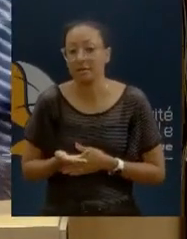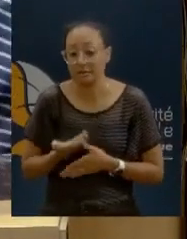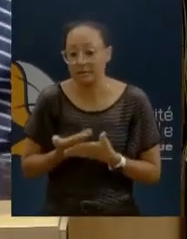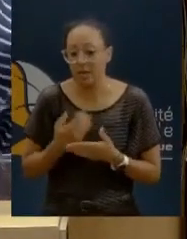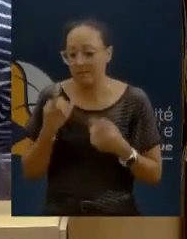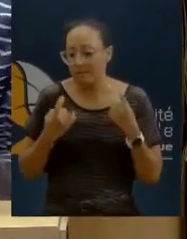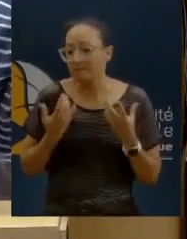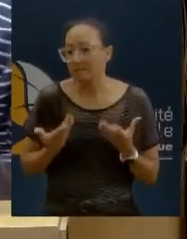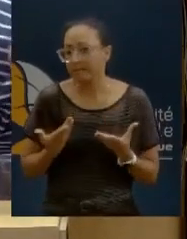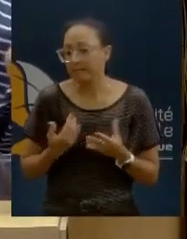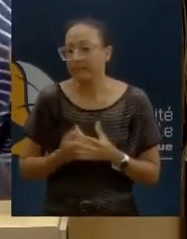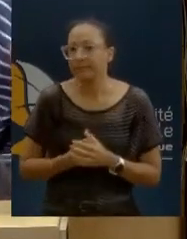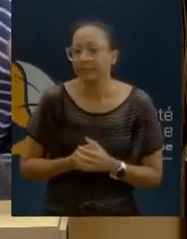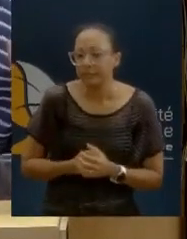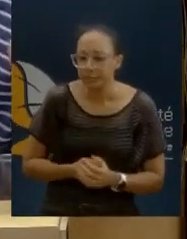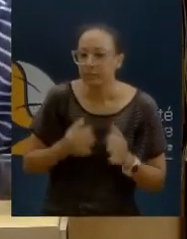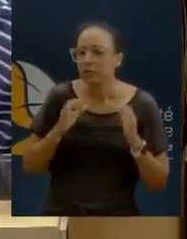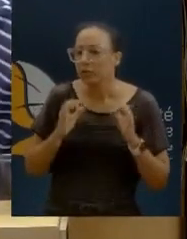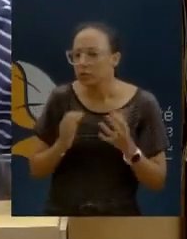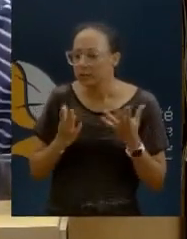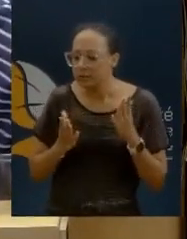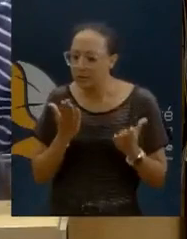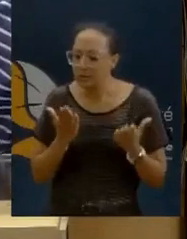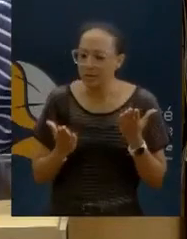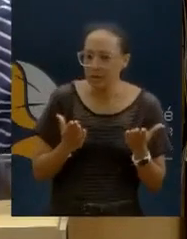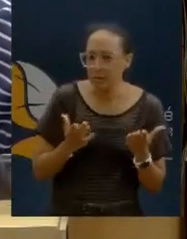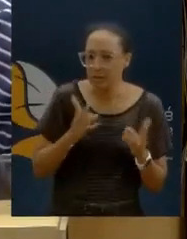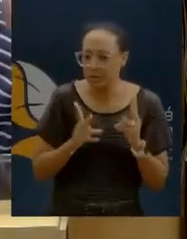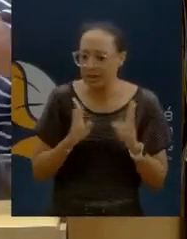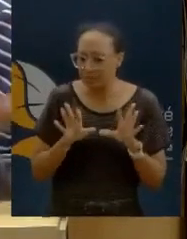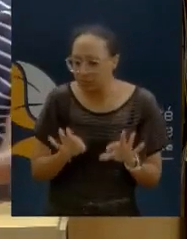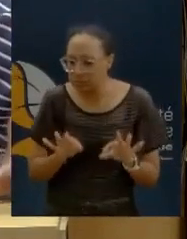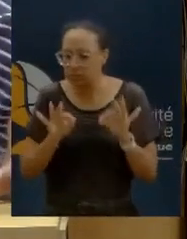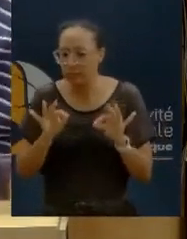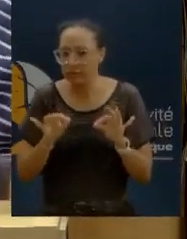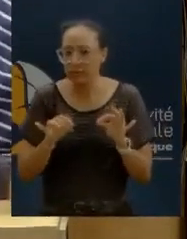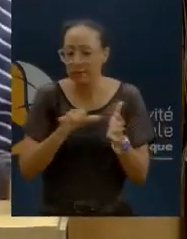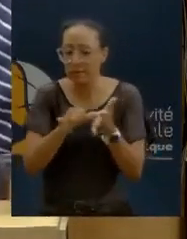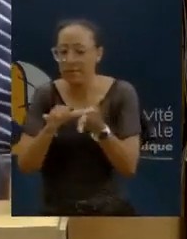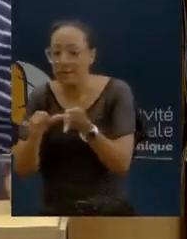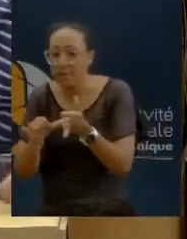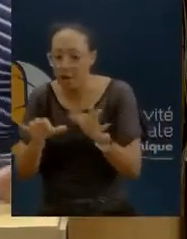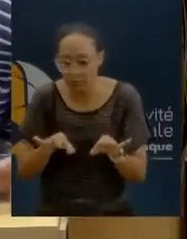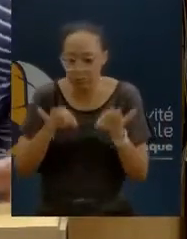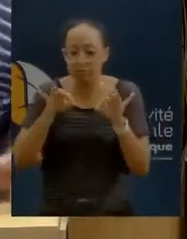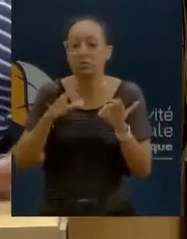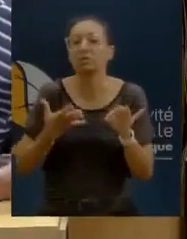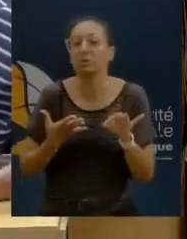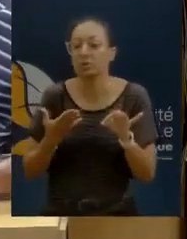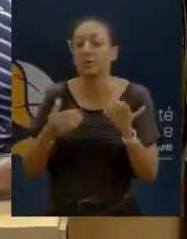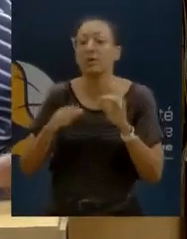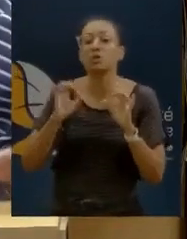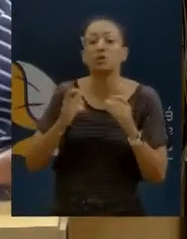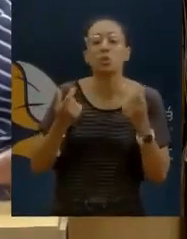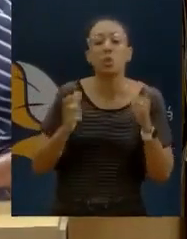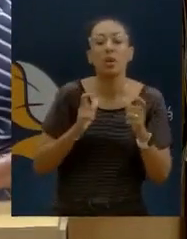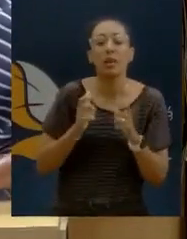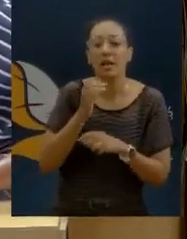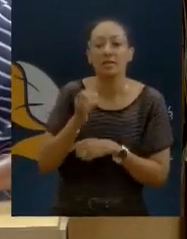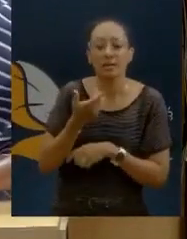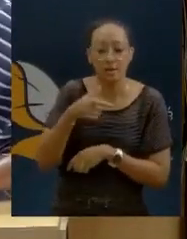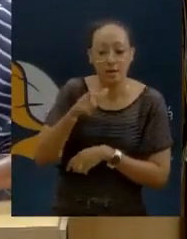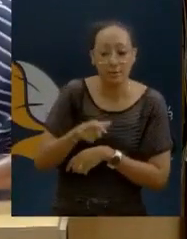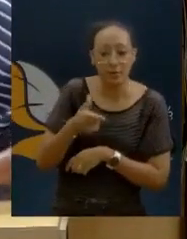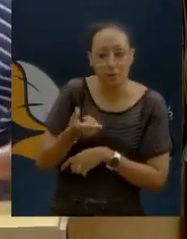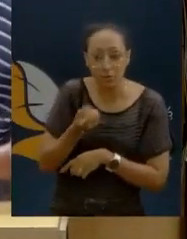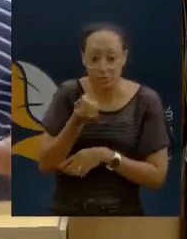Et il y avait donc des menaces de dire, nous suspendons le versement des rémunérations, et comme la collègue a dit, un stagiaire qui ne compte que sur